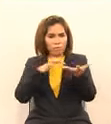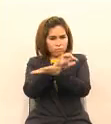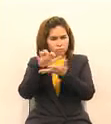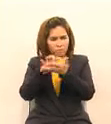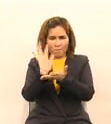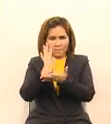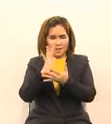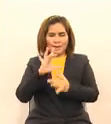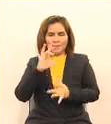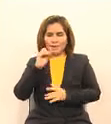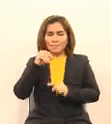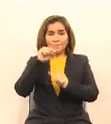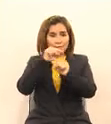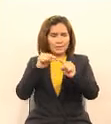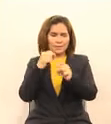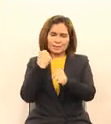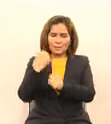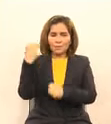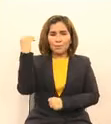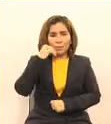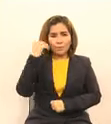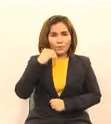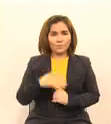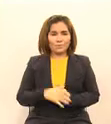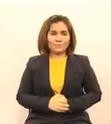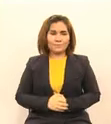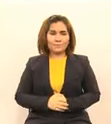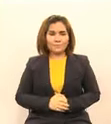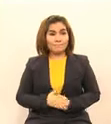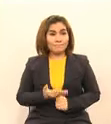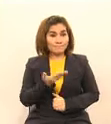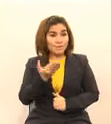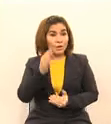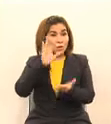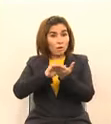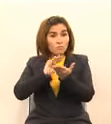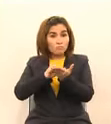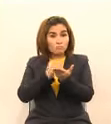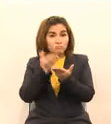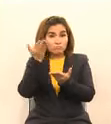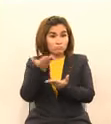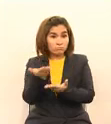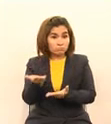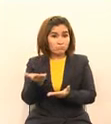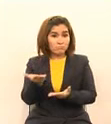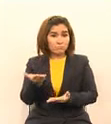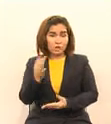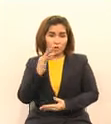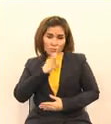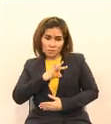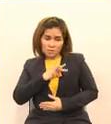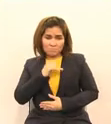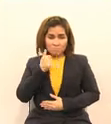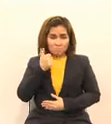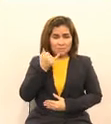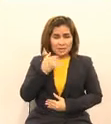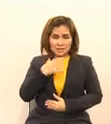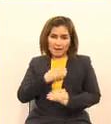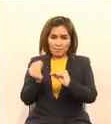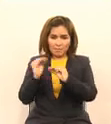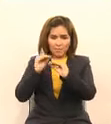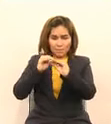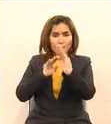ณ 80% ที่ทำเป็นประจำนะครับก็จะเห็นว่าตัวเลขนี้ถามว่าตัวเลขนี้เราพอใจเพียงเท่านี้ไหมเราอยากให้ตัว